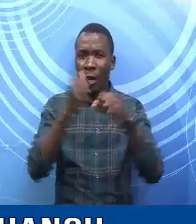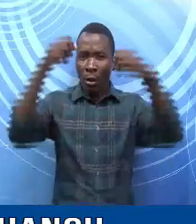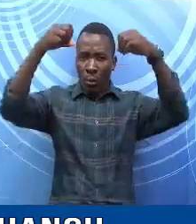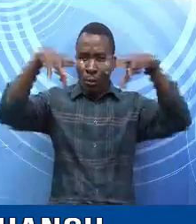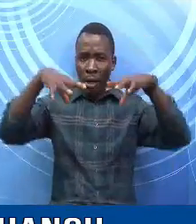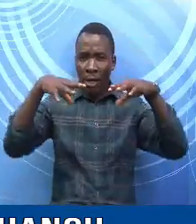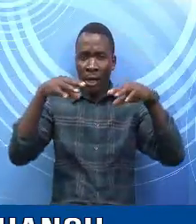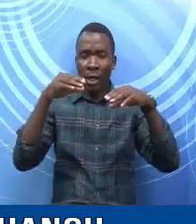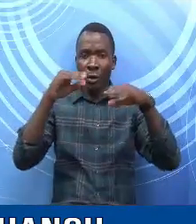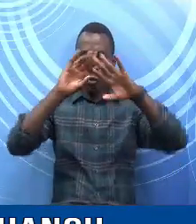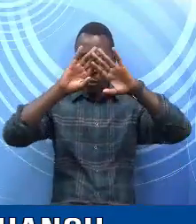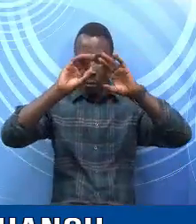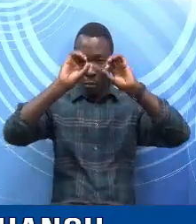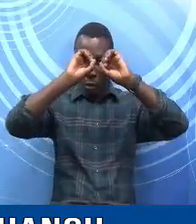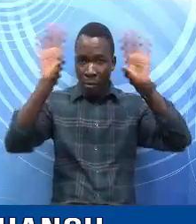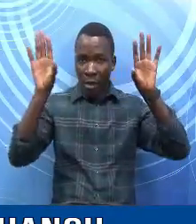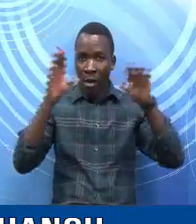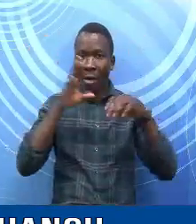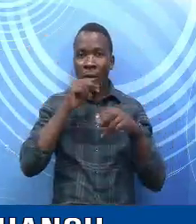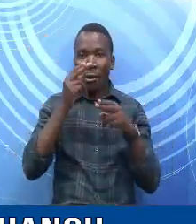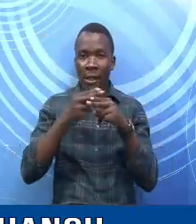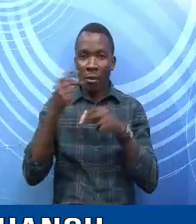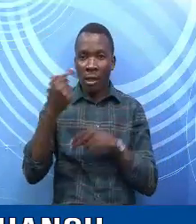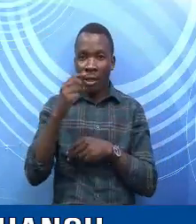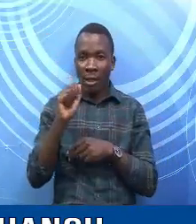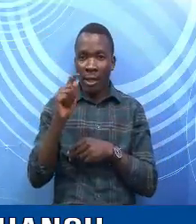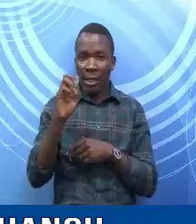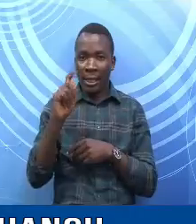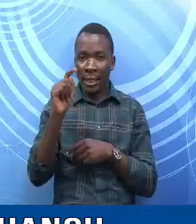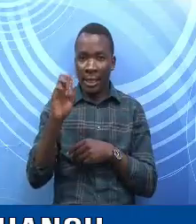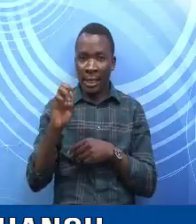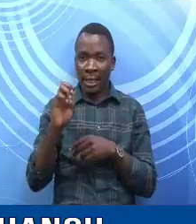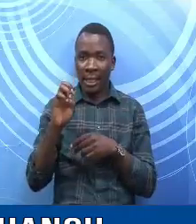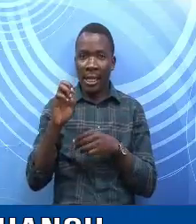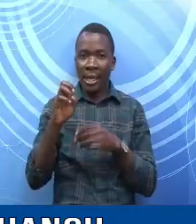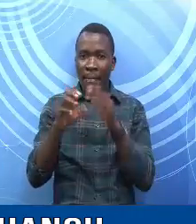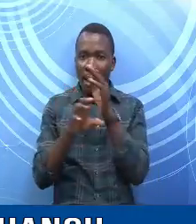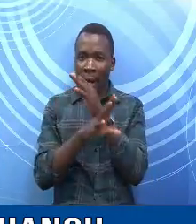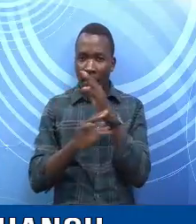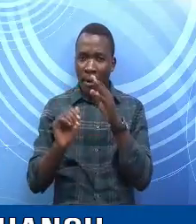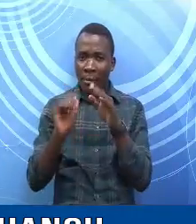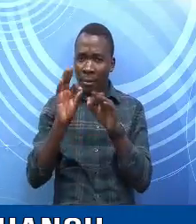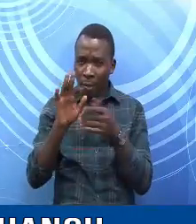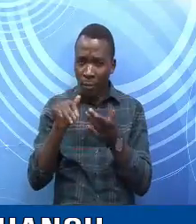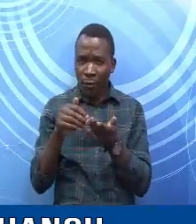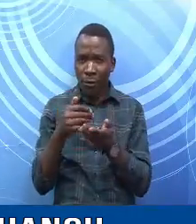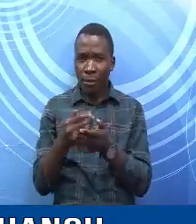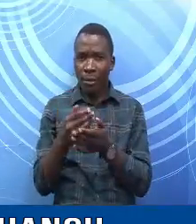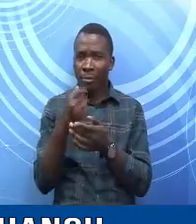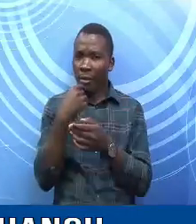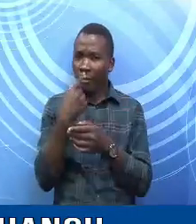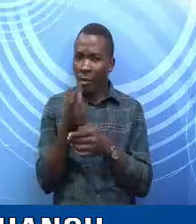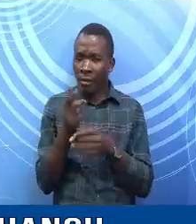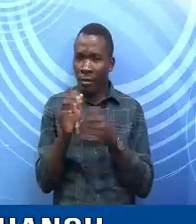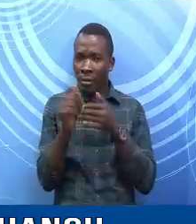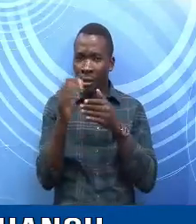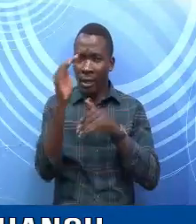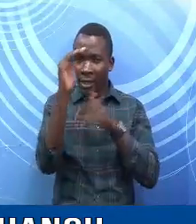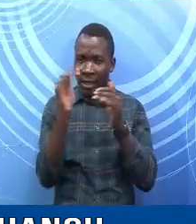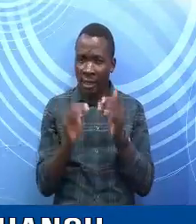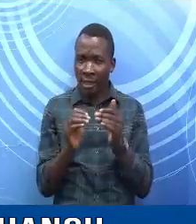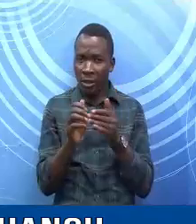N'inyuma yaho umugabo witwa Gatite Didas asanzwe mu nzu akabuha ndetse akanasahurwa bakaba baninga inzego z'ubuyobozi aho zifata